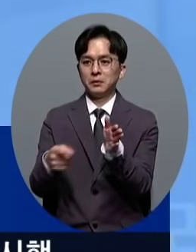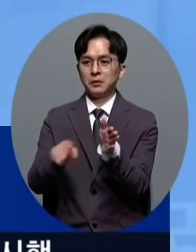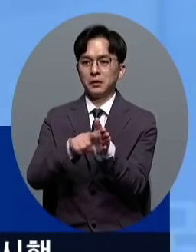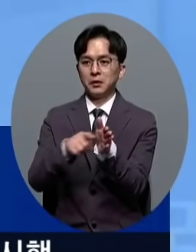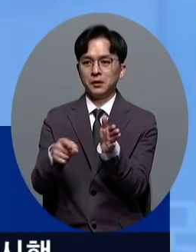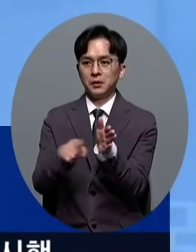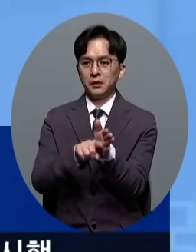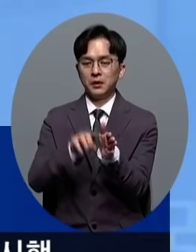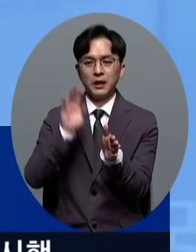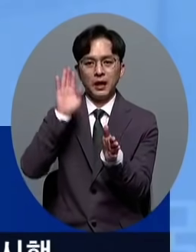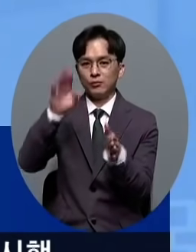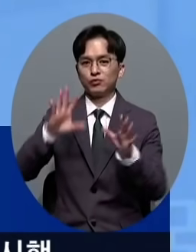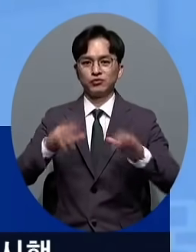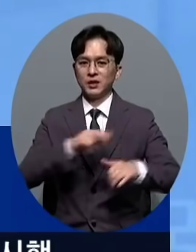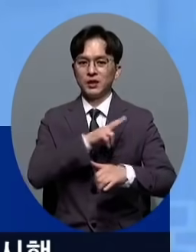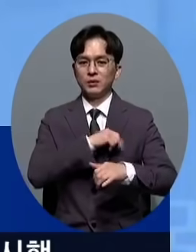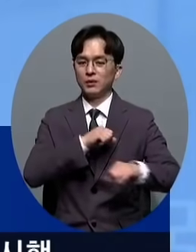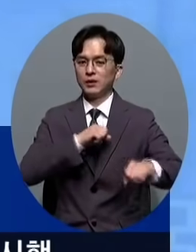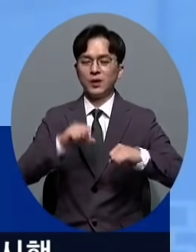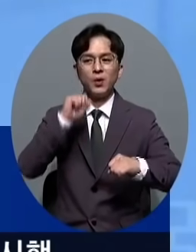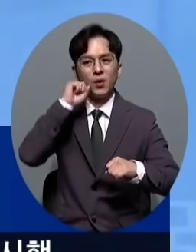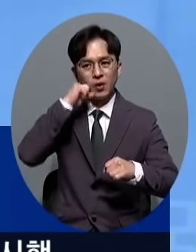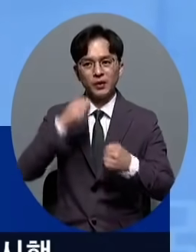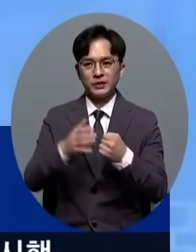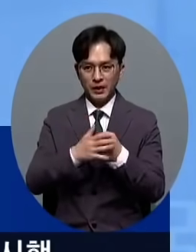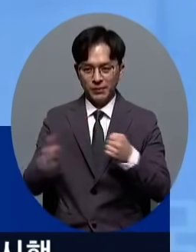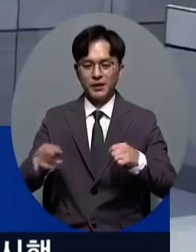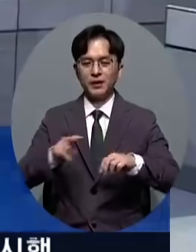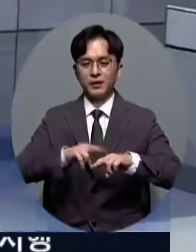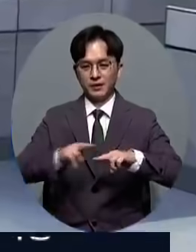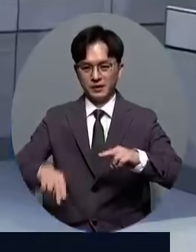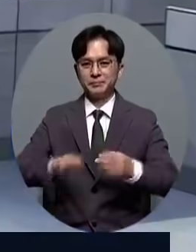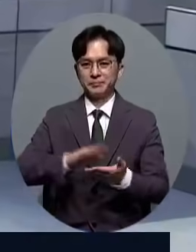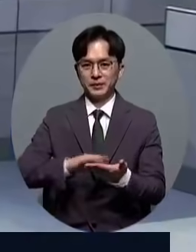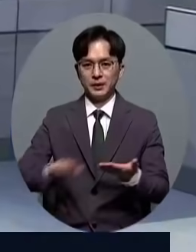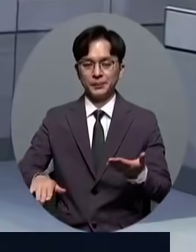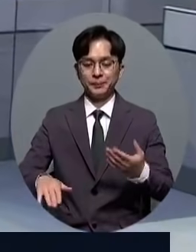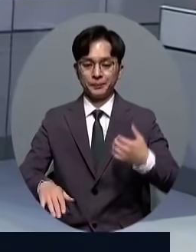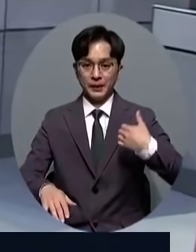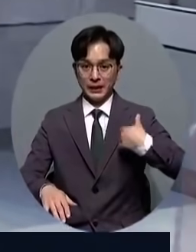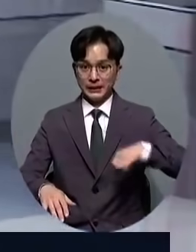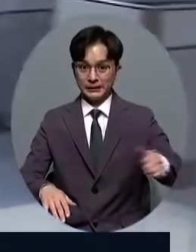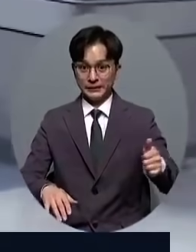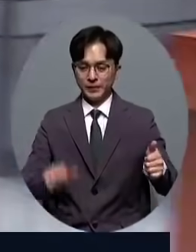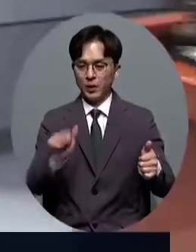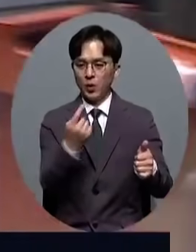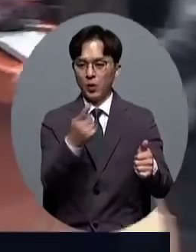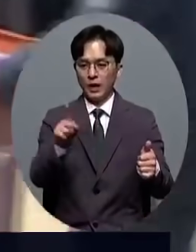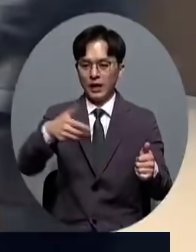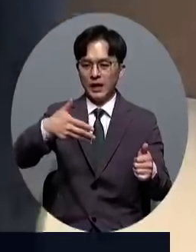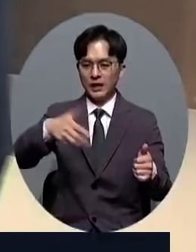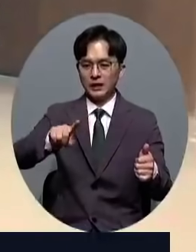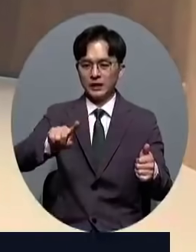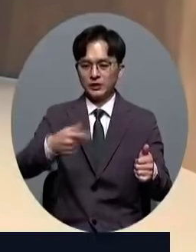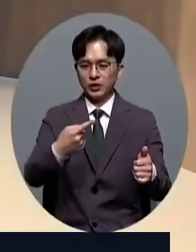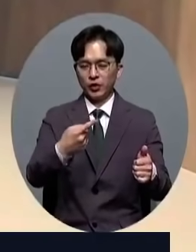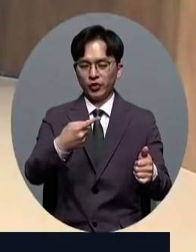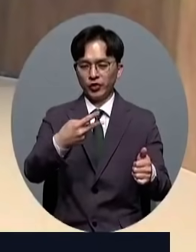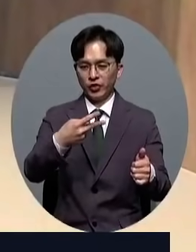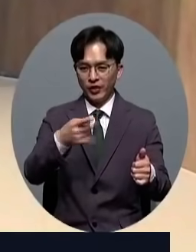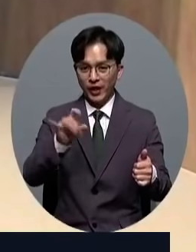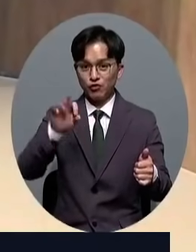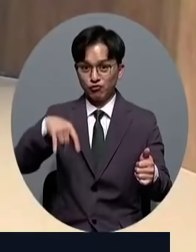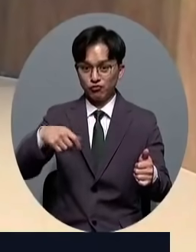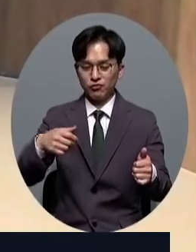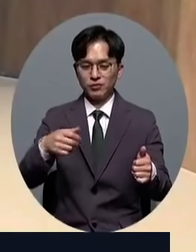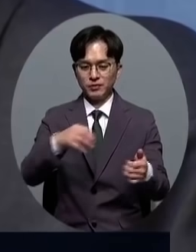활동하기 어려워 의원직을 사퇴하고자 합니다. 아들이 화천대유에서 퇴직하며 50억 원을 받았다는